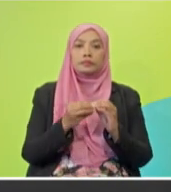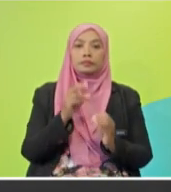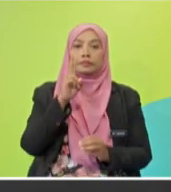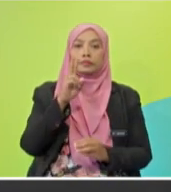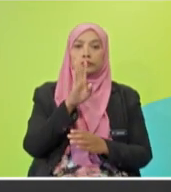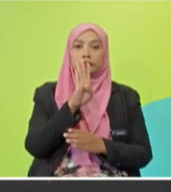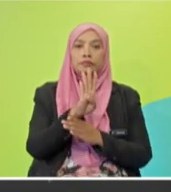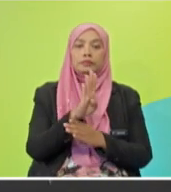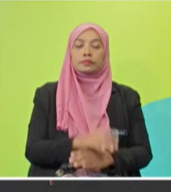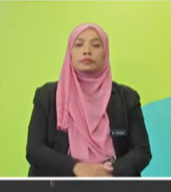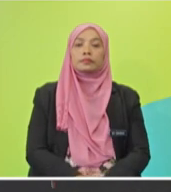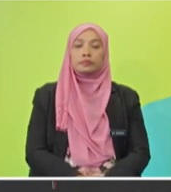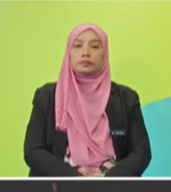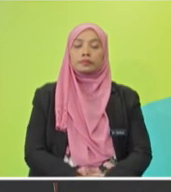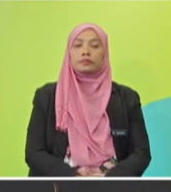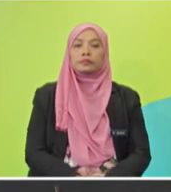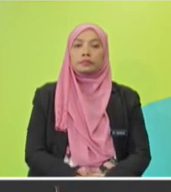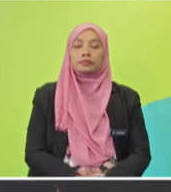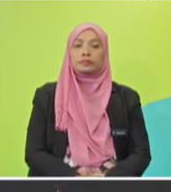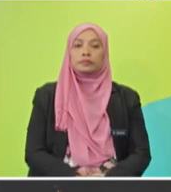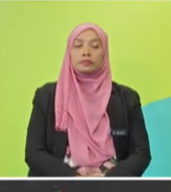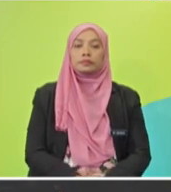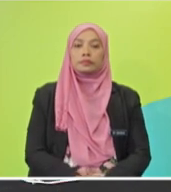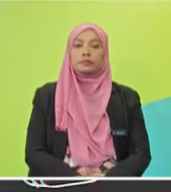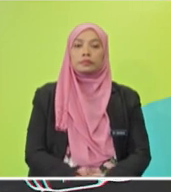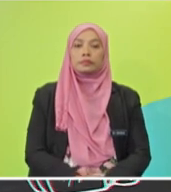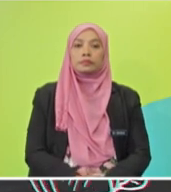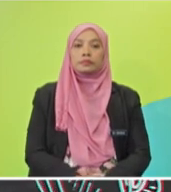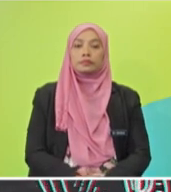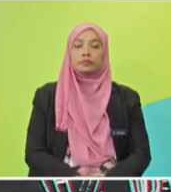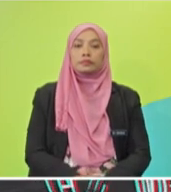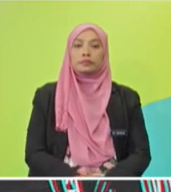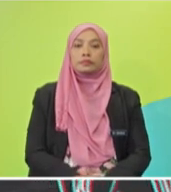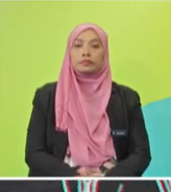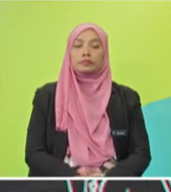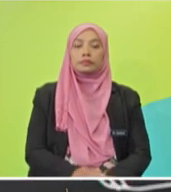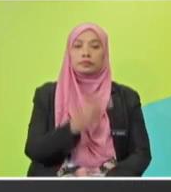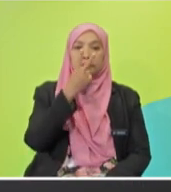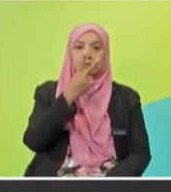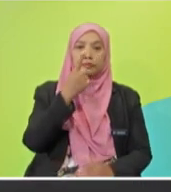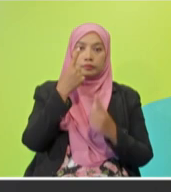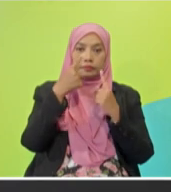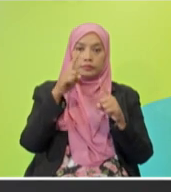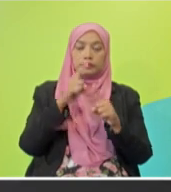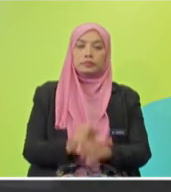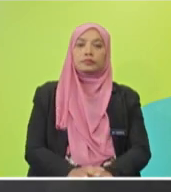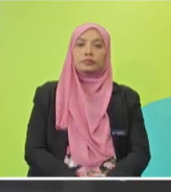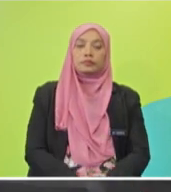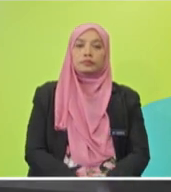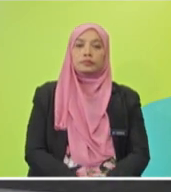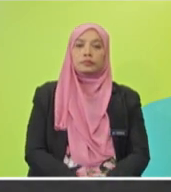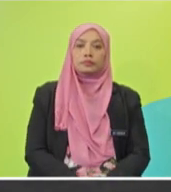nisbah 90. Okey, yang ini kita dah bahagikan dengan 2. Yeah. Okey, kita dapat 18, kita bahagi dengan 2, 48 ni kita